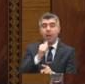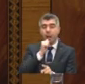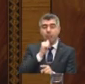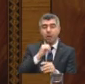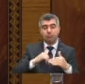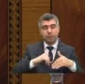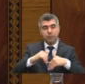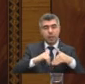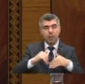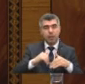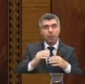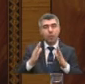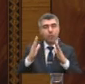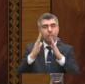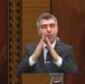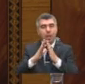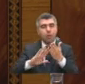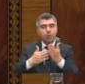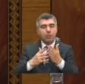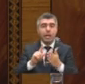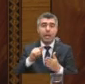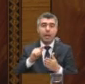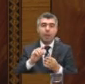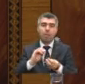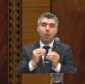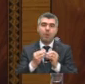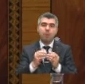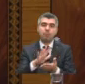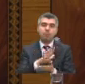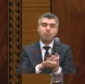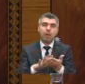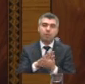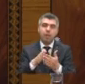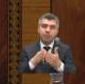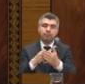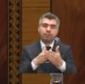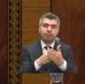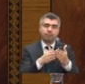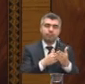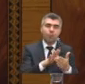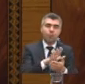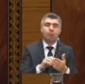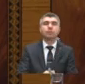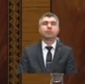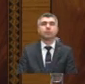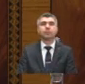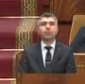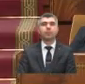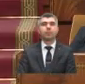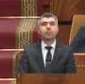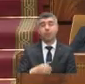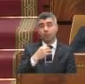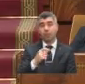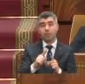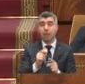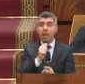والسكنة بعدما وقف على العديد من الإكراهات والتحديات التي تواجه هذه القطاعات الاستراتيجية. ففيما يخص قطاع